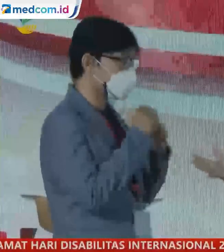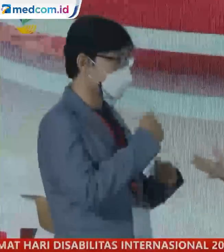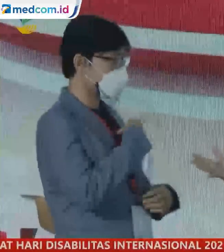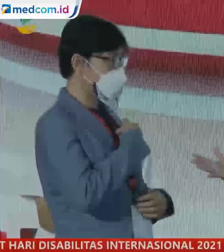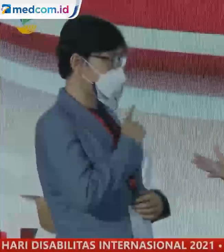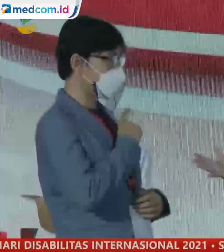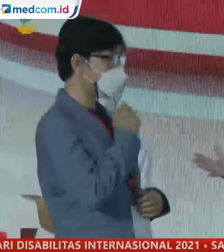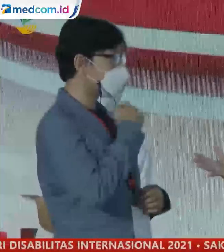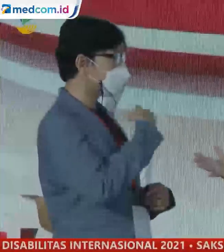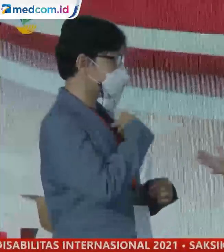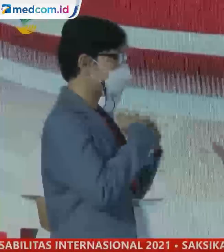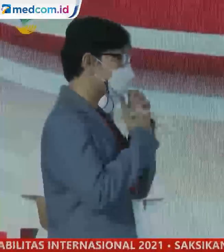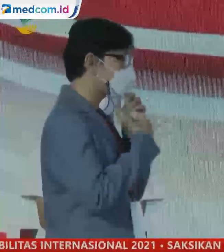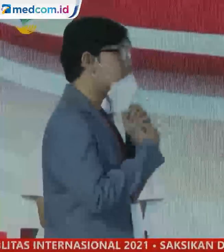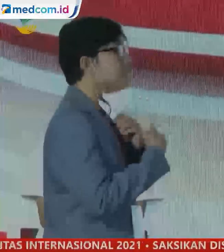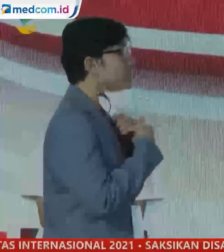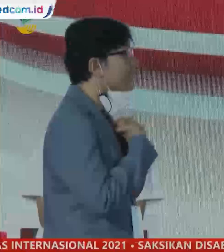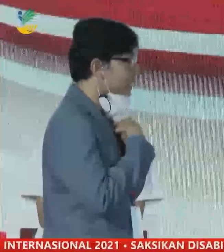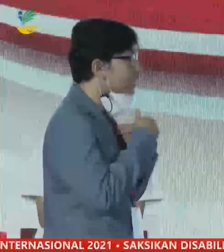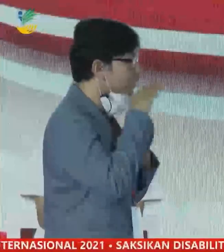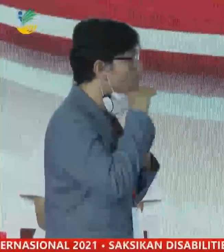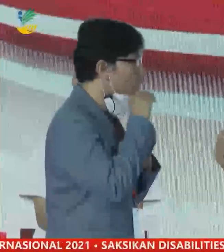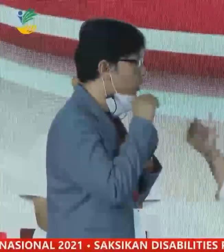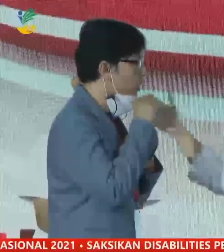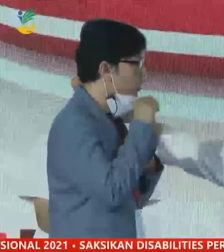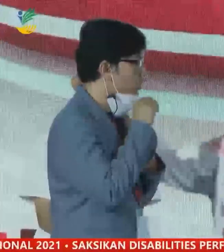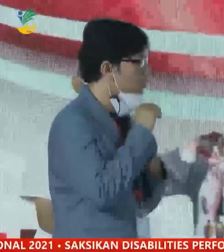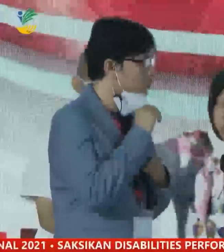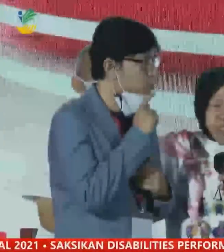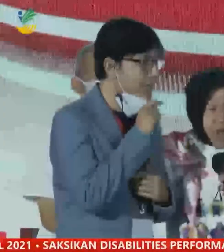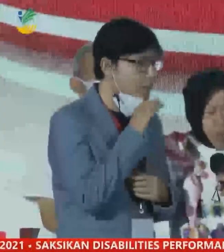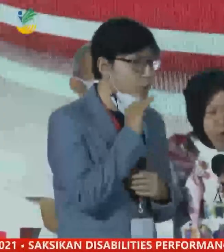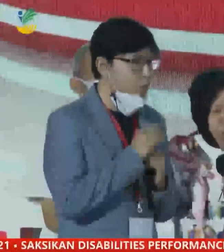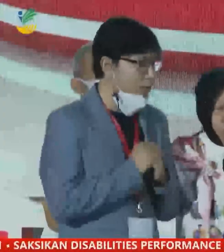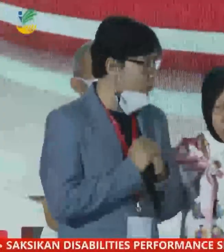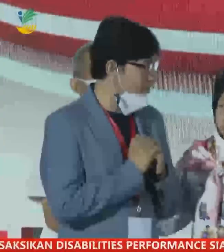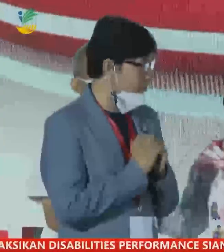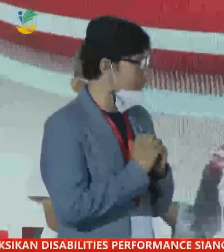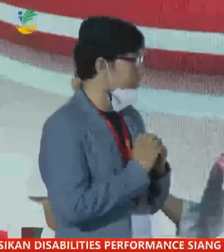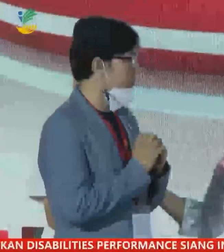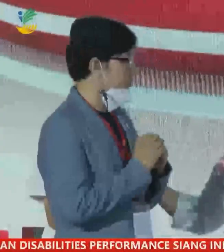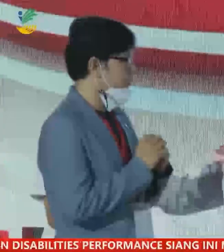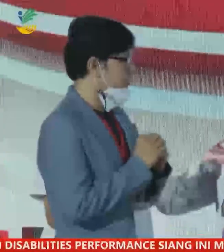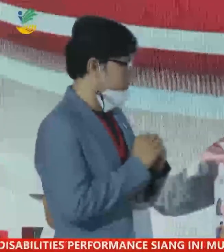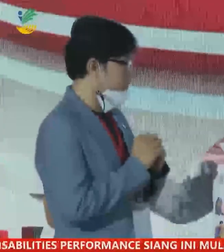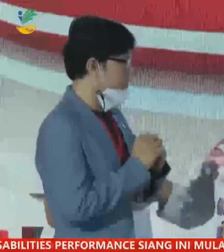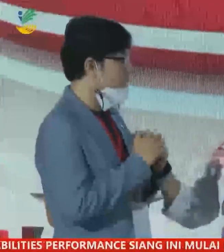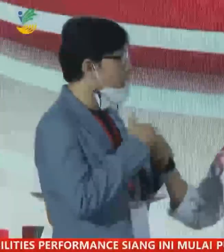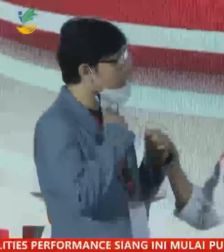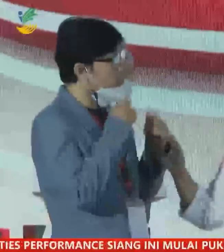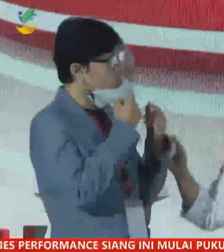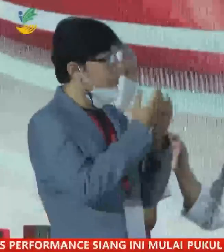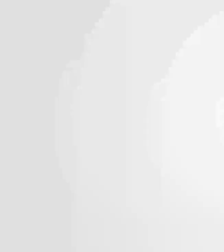mencoba Setuju? Oh kamu bisa ngomong Kamu juga bisa